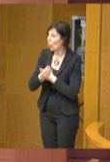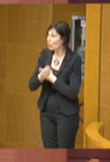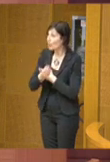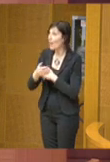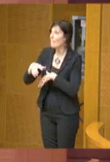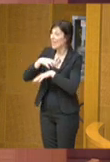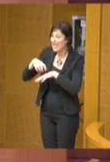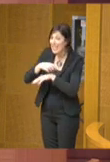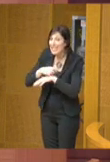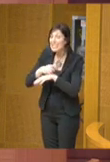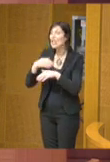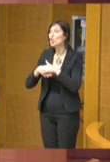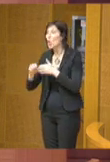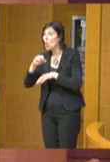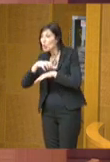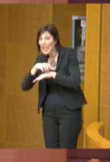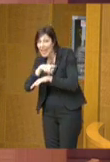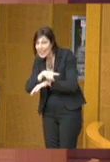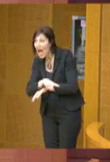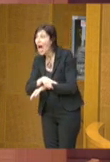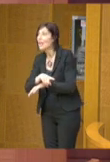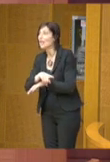ministri, sottosegretari e